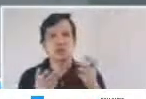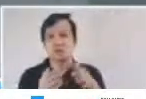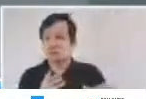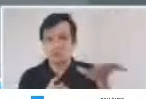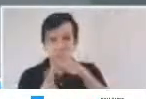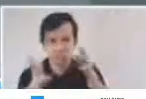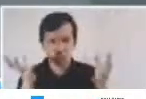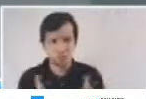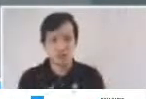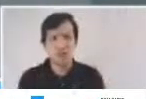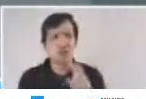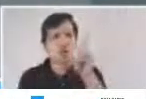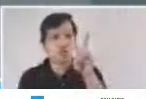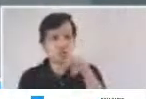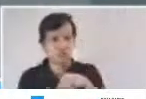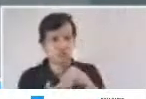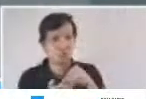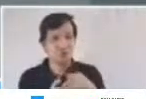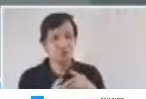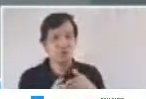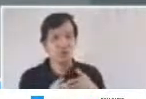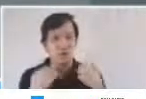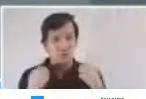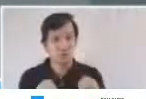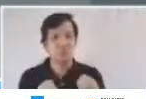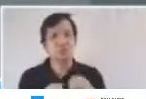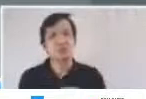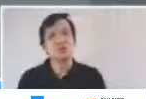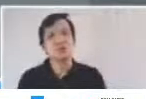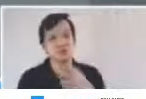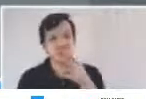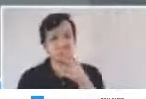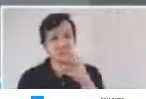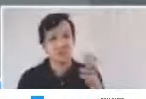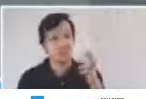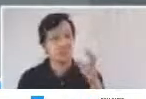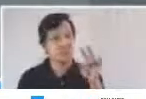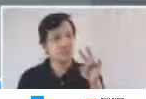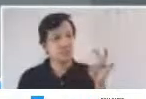sa rehiyon at nangunan Singapore na may